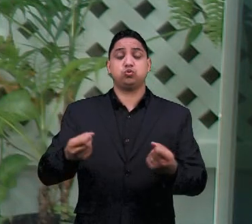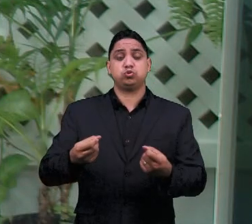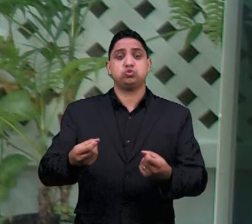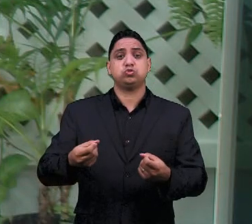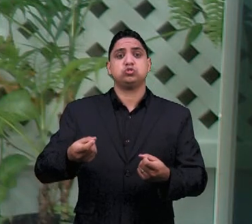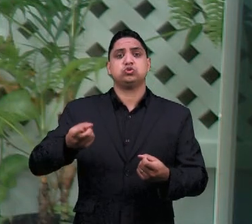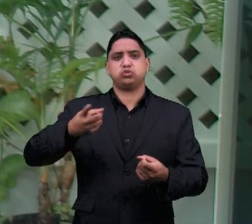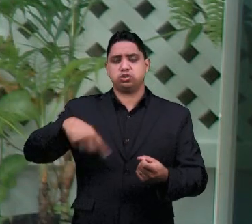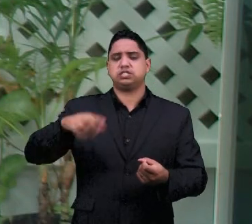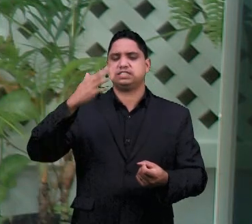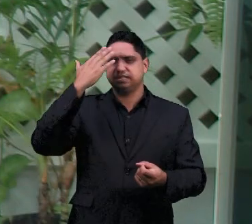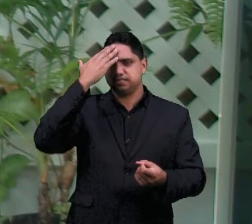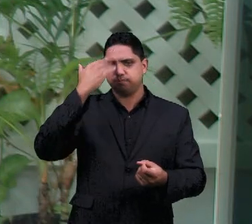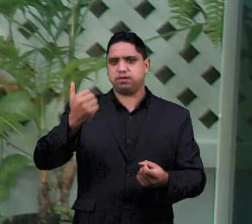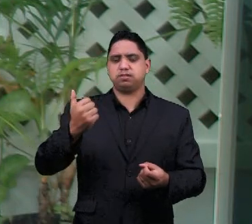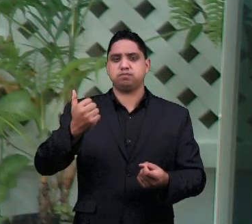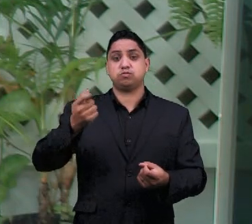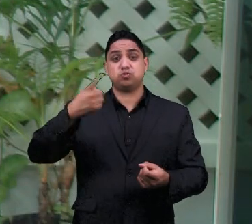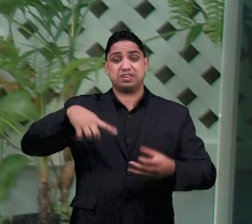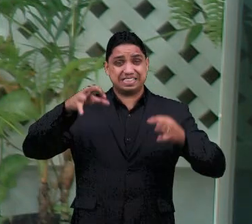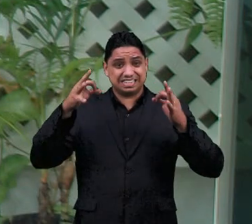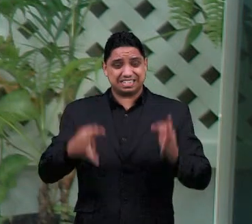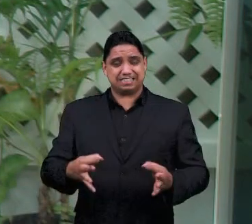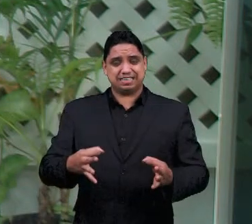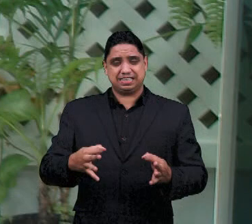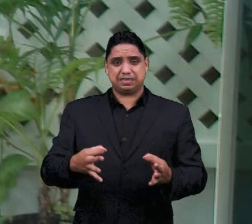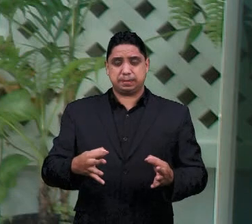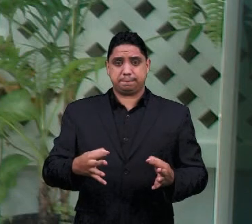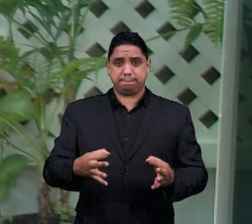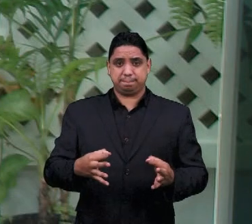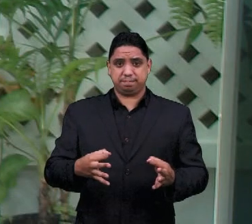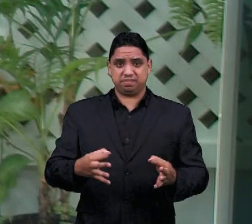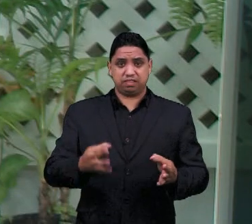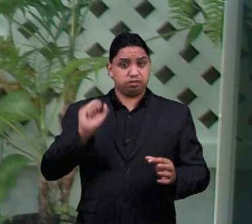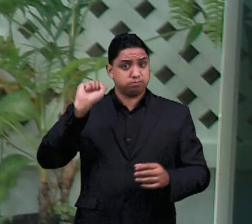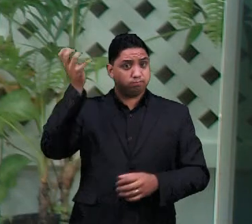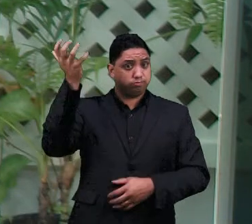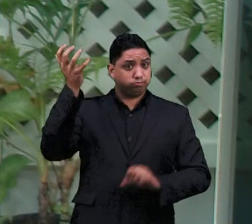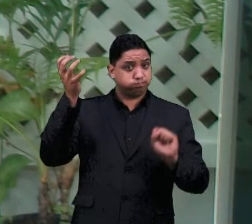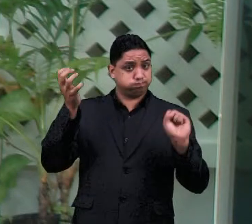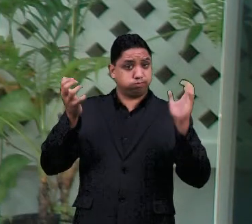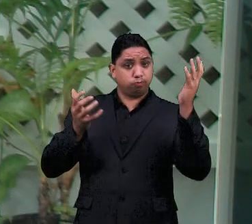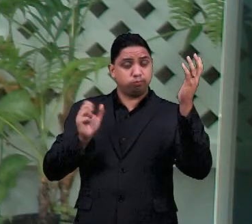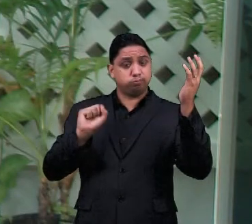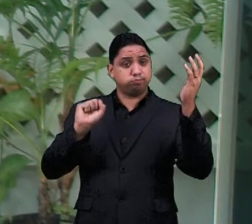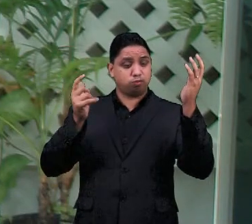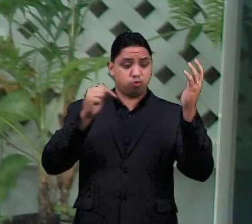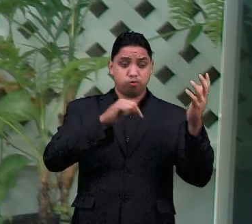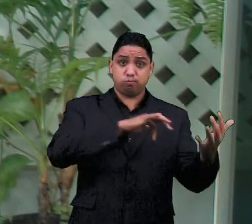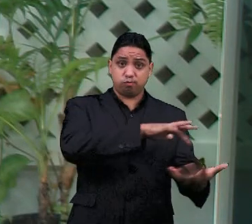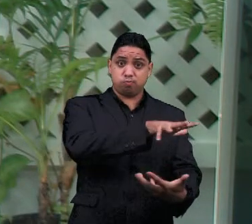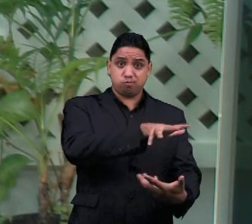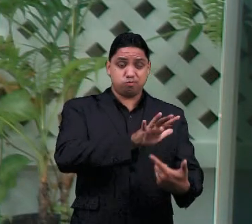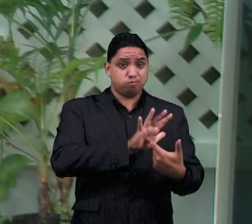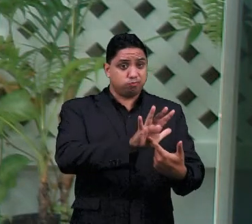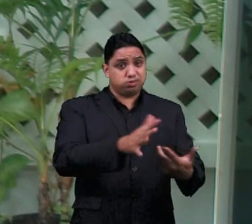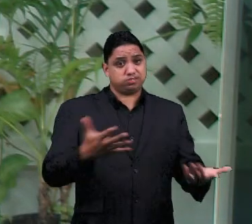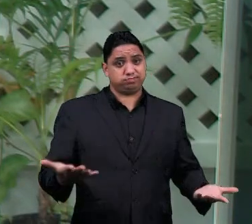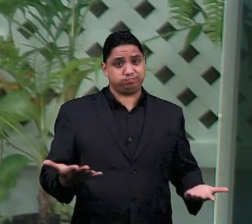important. Quand savoir qu'il vient ou dit qu'il vient, nous avons la certitude qu'il